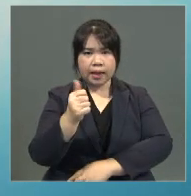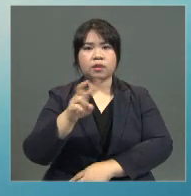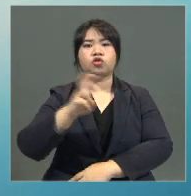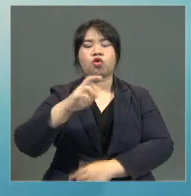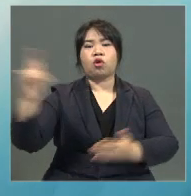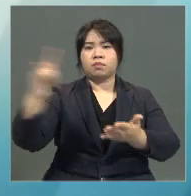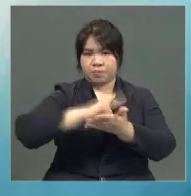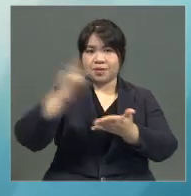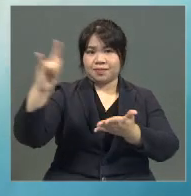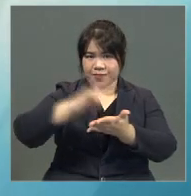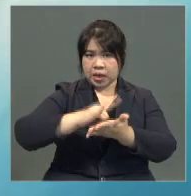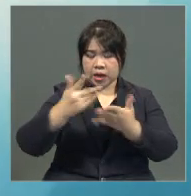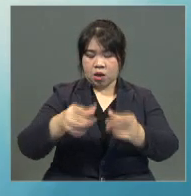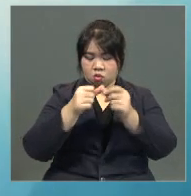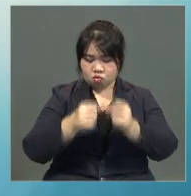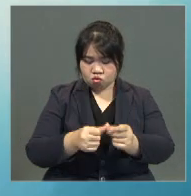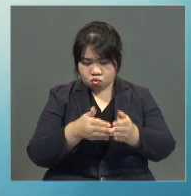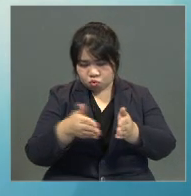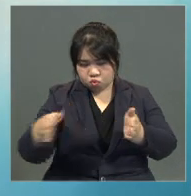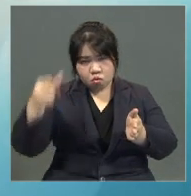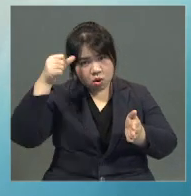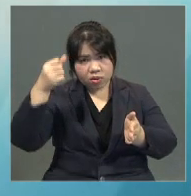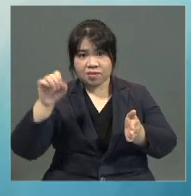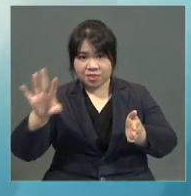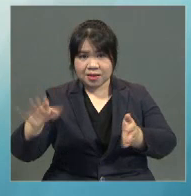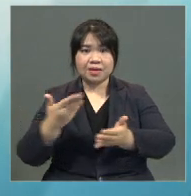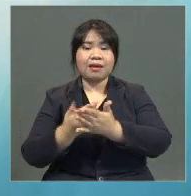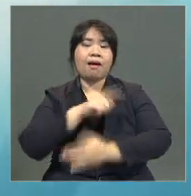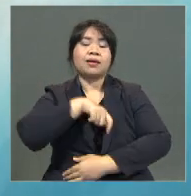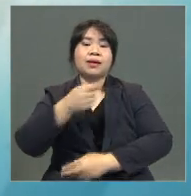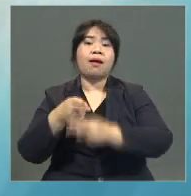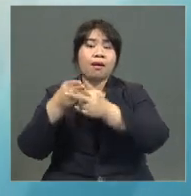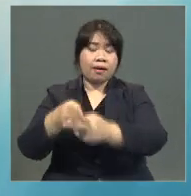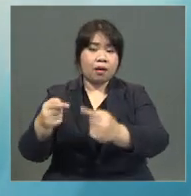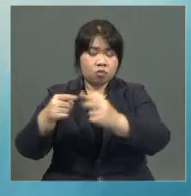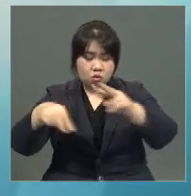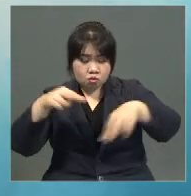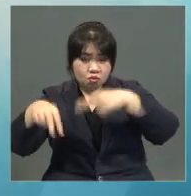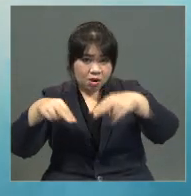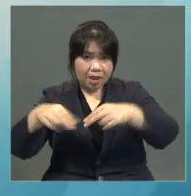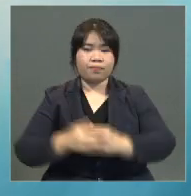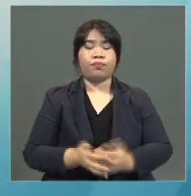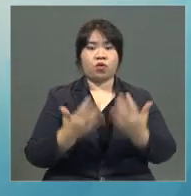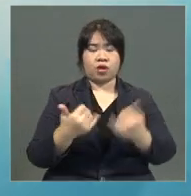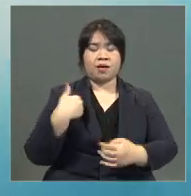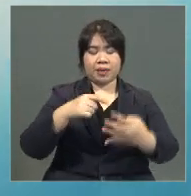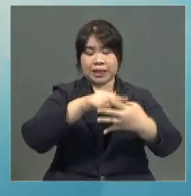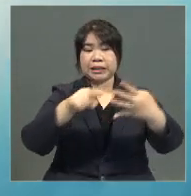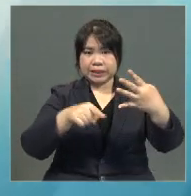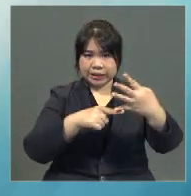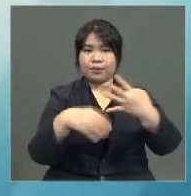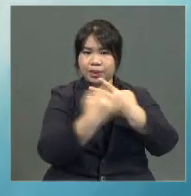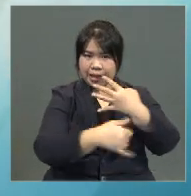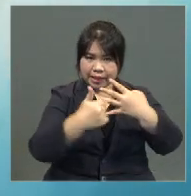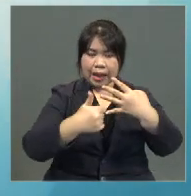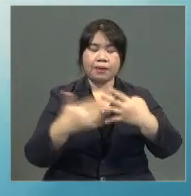โยเข้ามาแล้วต้เข้ารับการกักตัว 14 วันออกคาใช้จ่ายเองเบื้องต้นมีการอนุญาให้ 4 ประเทศ 1 เขต 6 ครอง